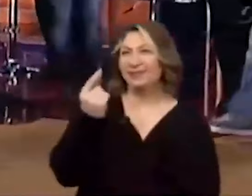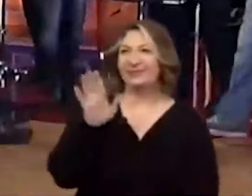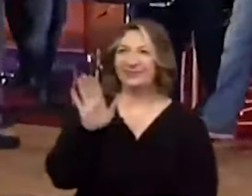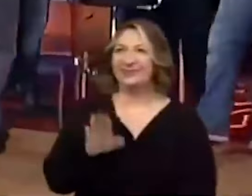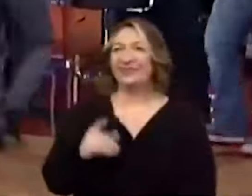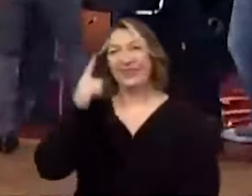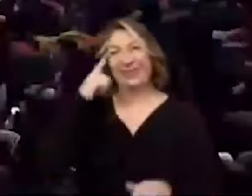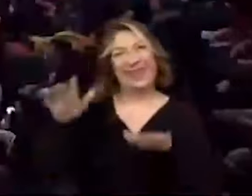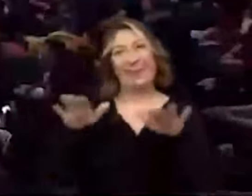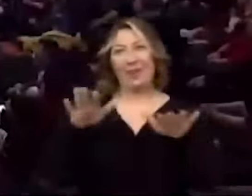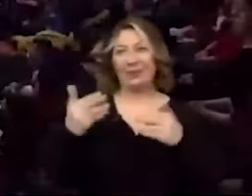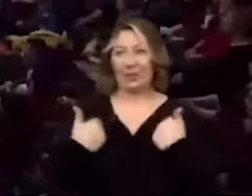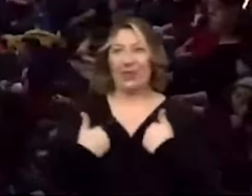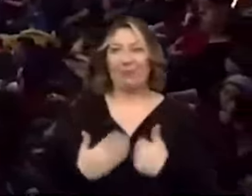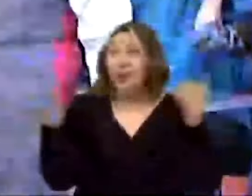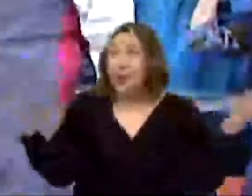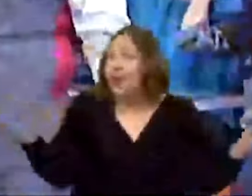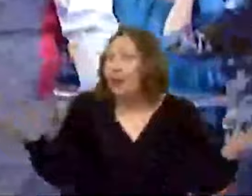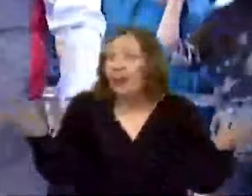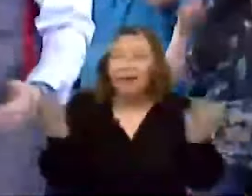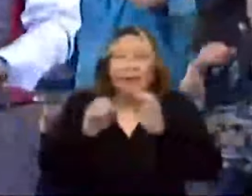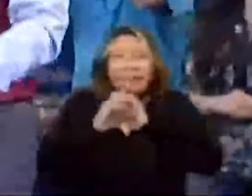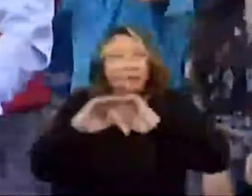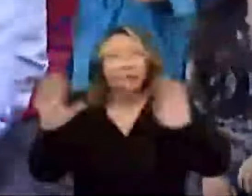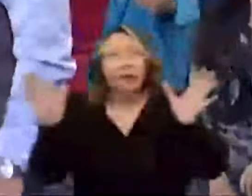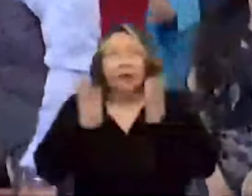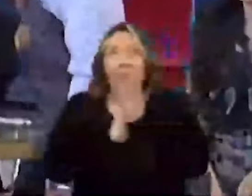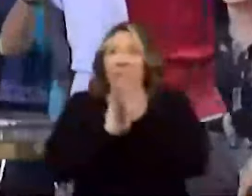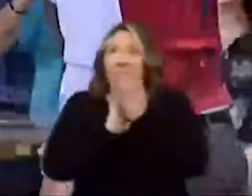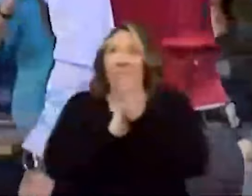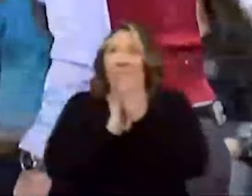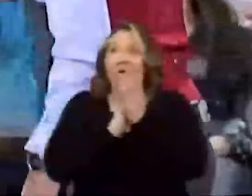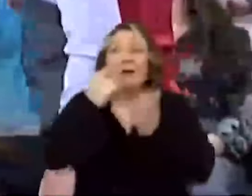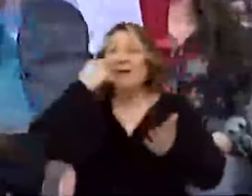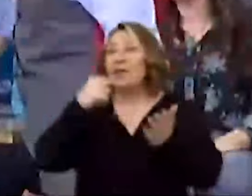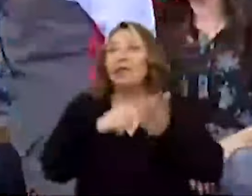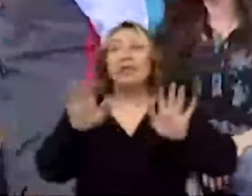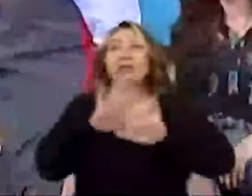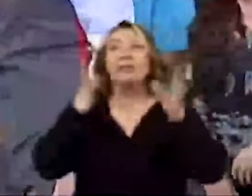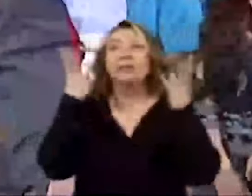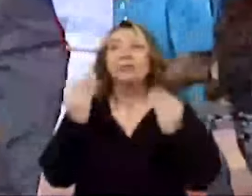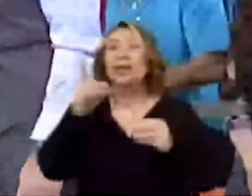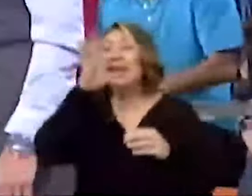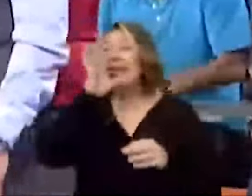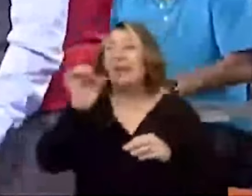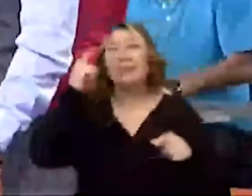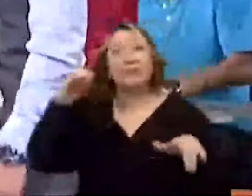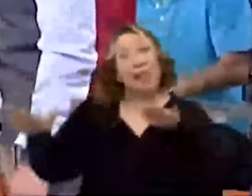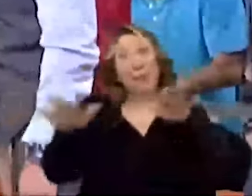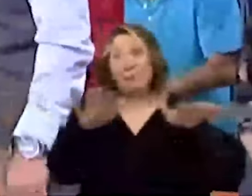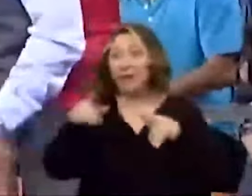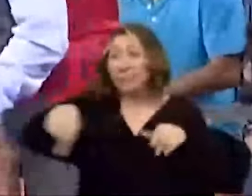Hadi. Depresyondayım. Buyur. Depresyon gelsin. Bence inanılmaz olmuş. Kim